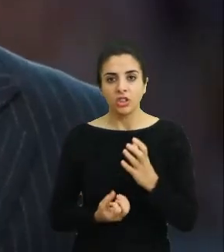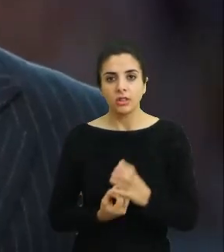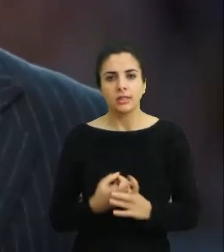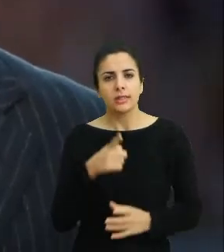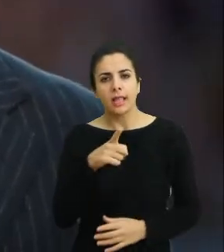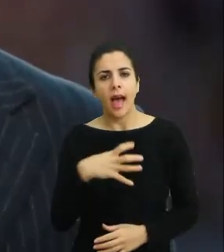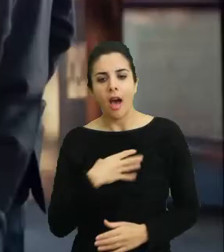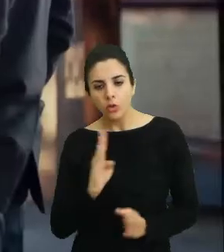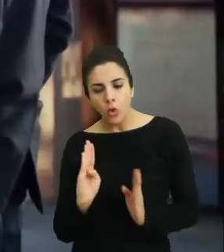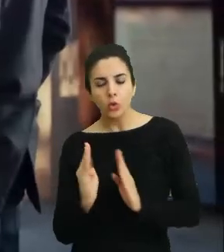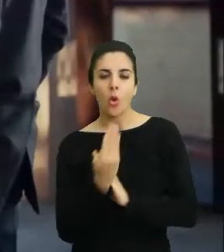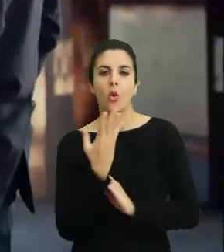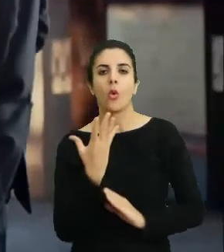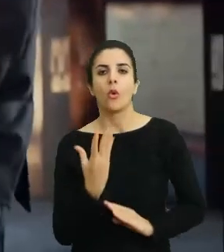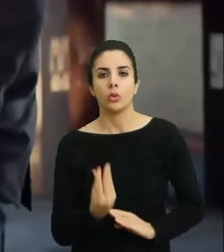Seni sana döndürür.